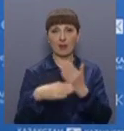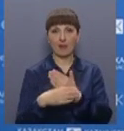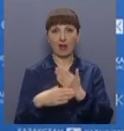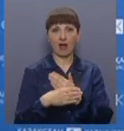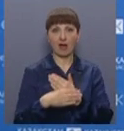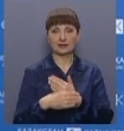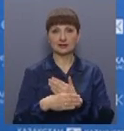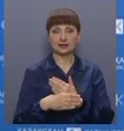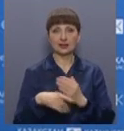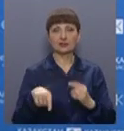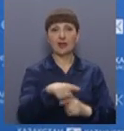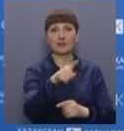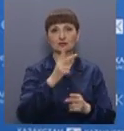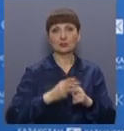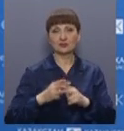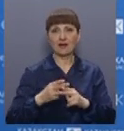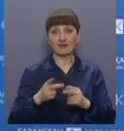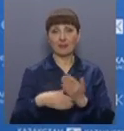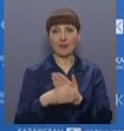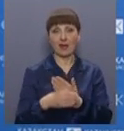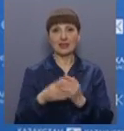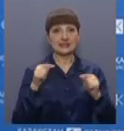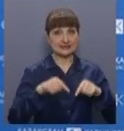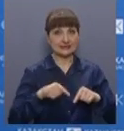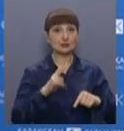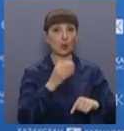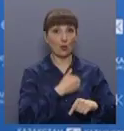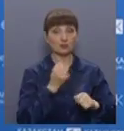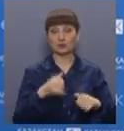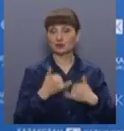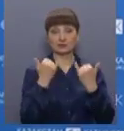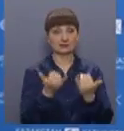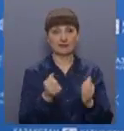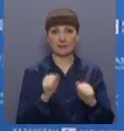преодолении препятствий и полосы. Я думаю, что если здесь будут такие желающие, мы тоже это все сможем организовать.